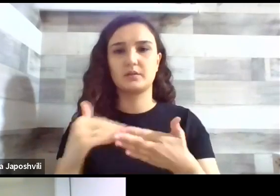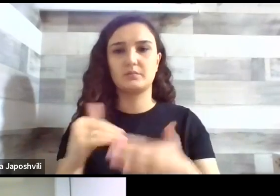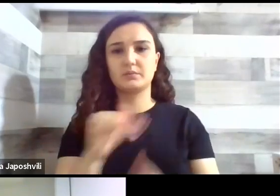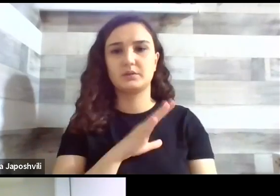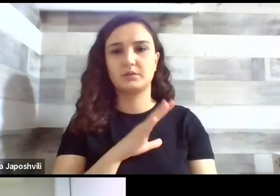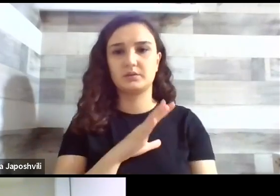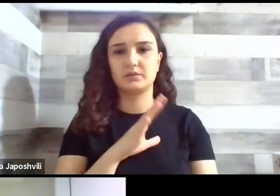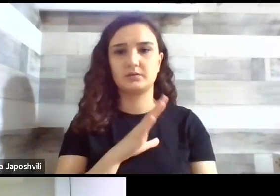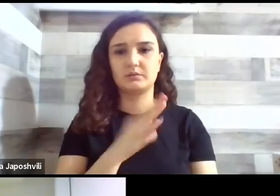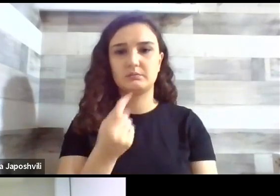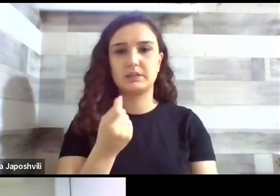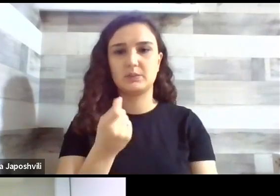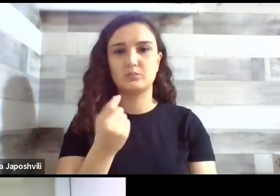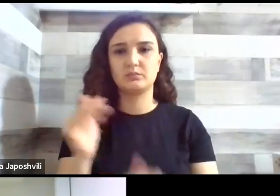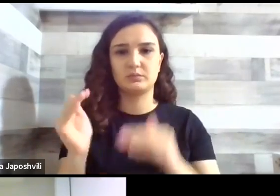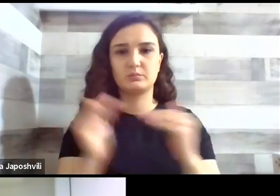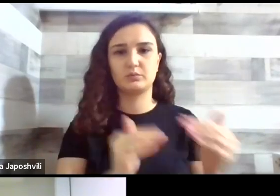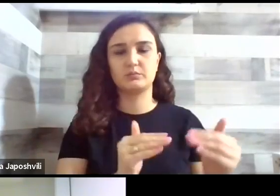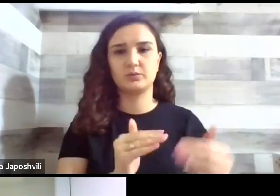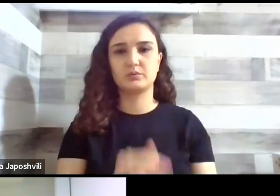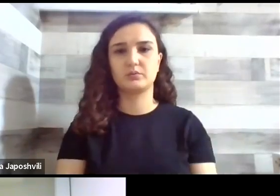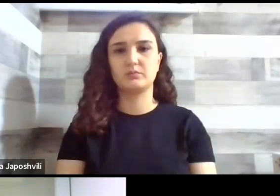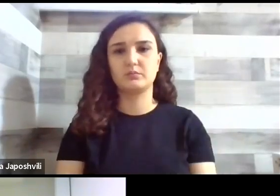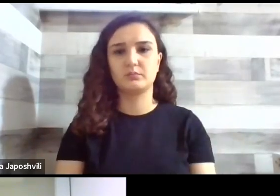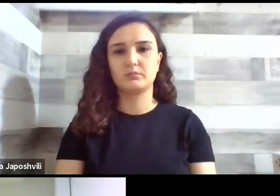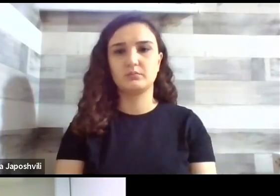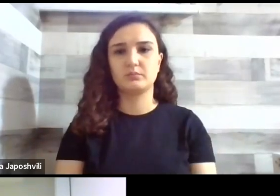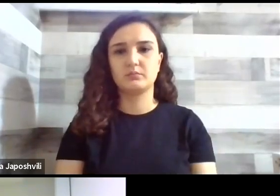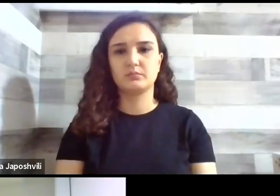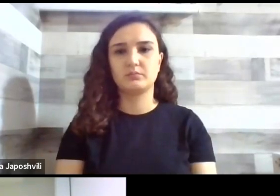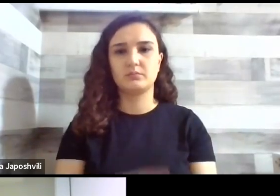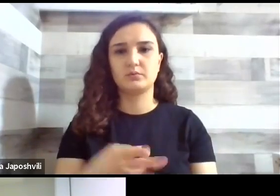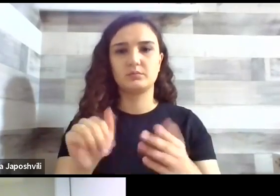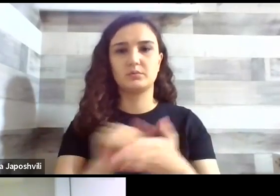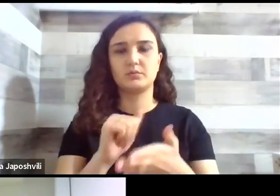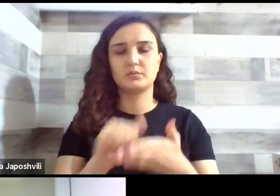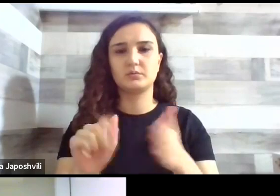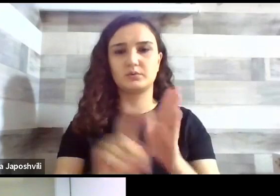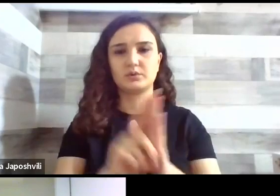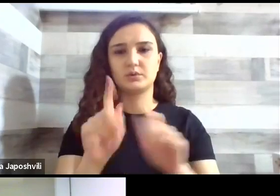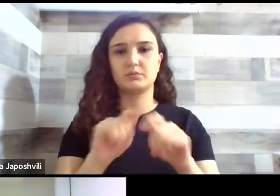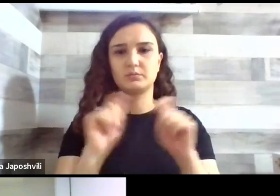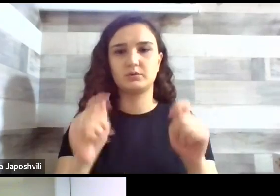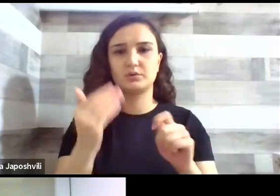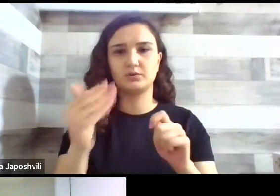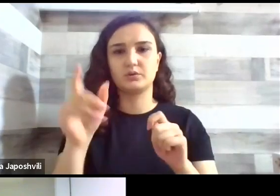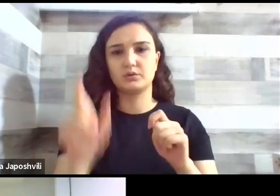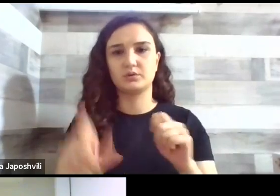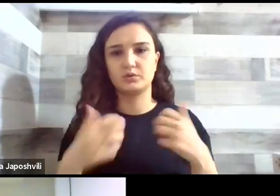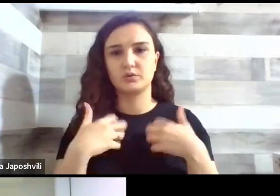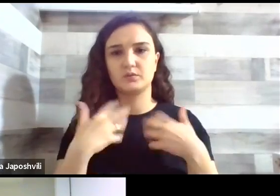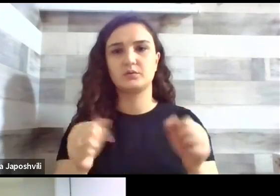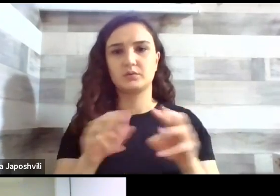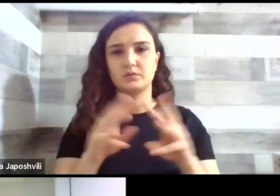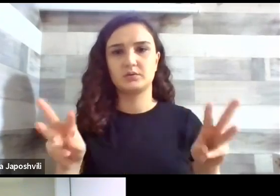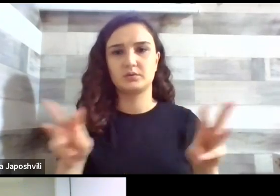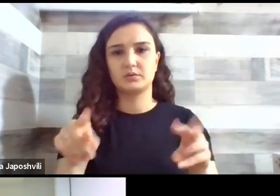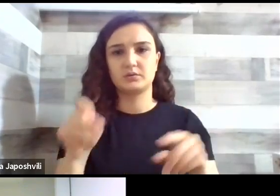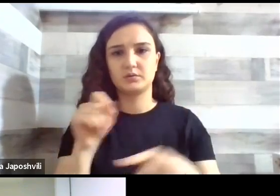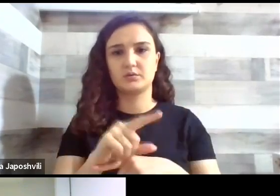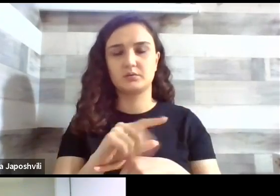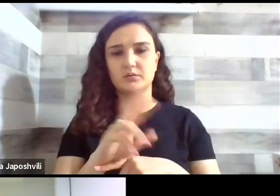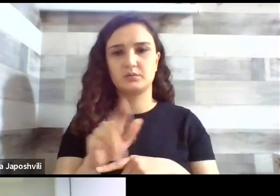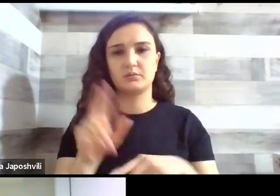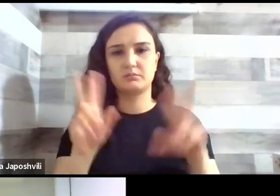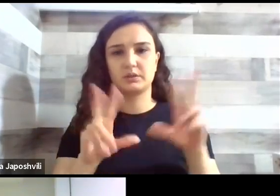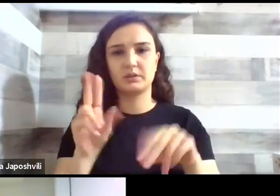იყო, მინიმუმამდე შემცირებულიყო, ხო, რომ ეს დოკუმენტი შეიქმნა შენს მიერ ჯანდაცვის სამინისტროს დაკვეთით და